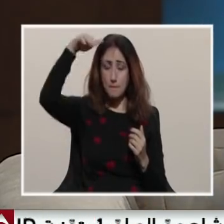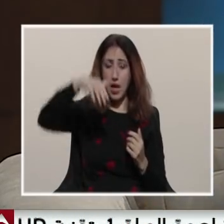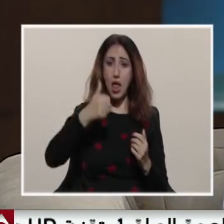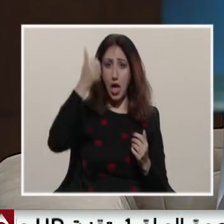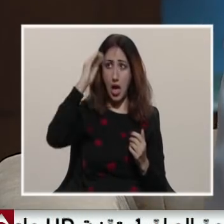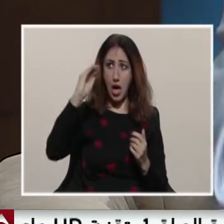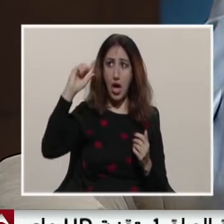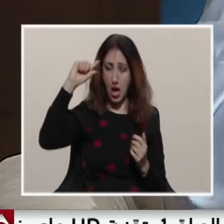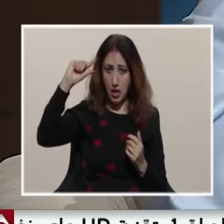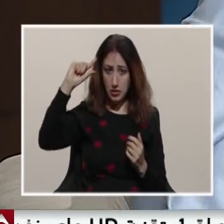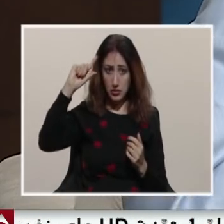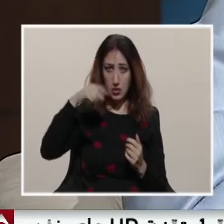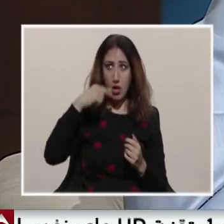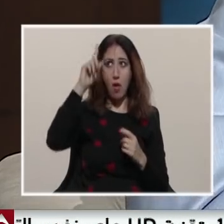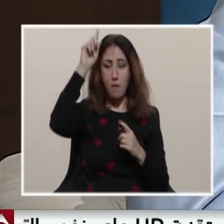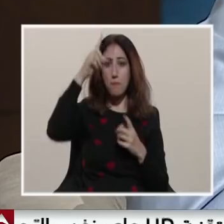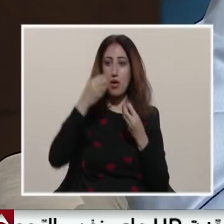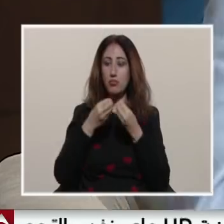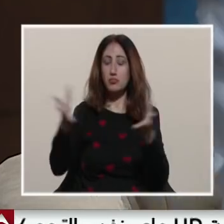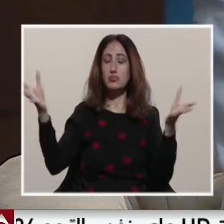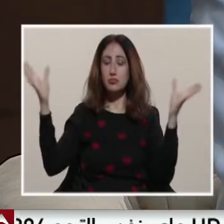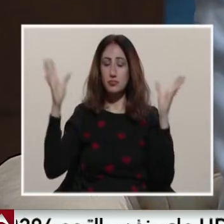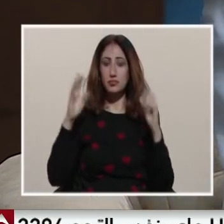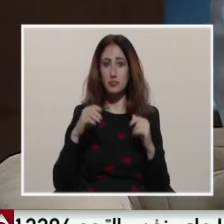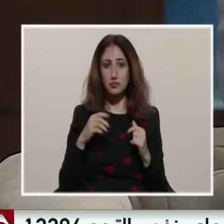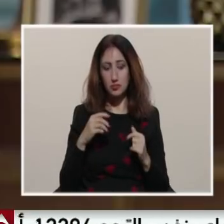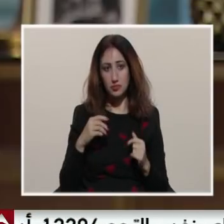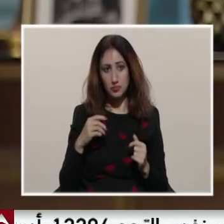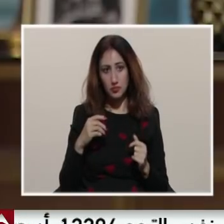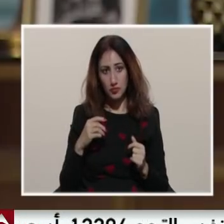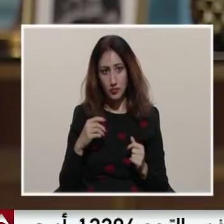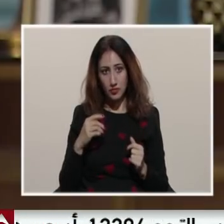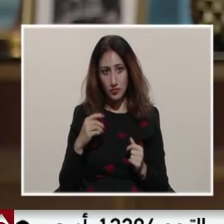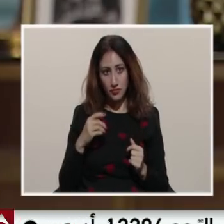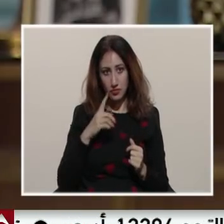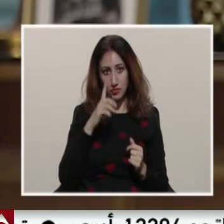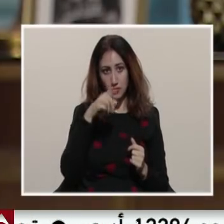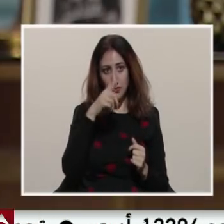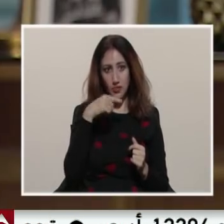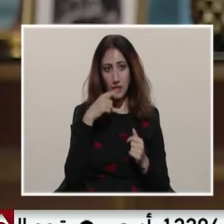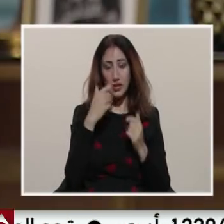دينا لأداه الله عنك. قال له نعم يا رسول الله. فلتدعو أن نؤمن خلفك الله.